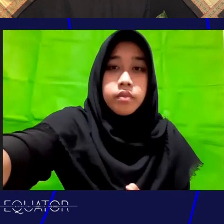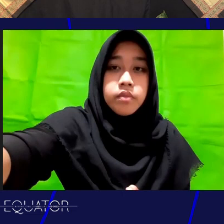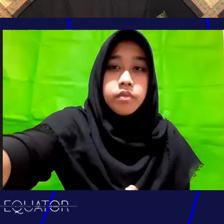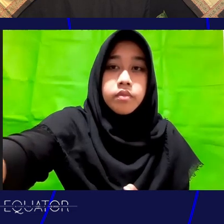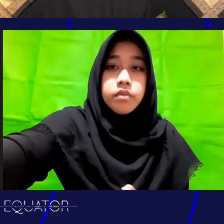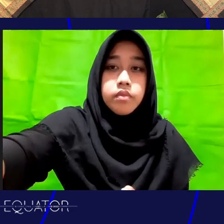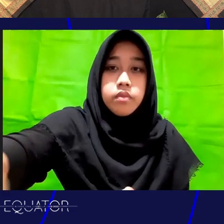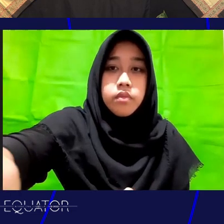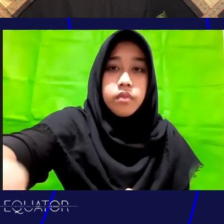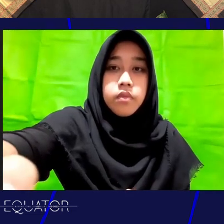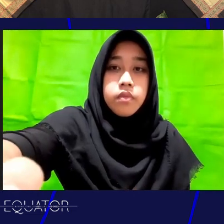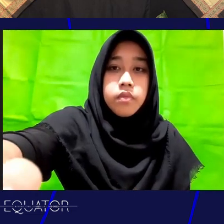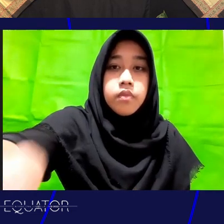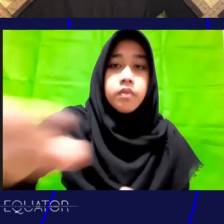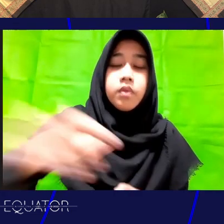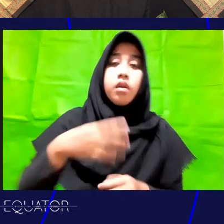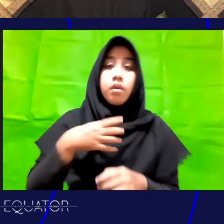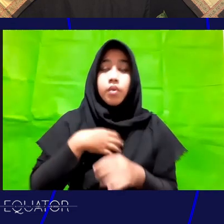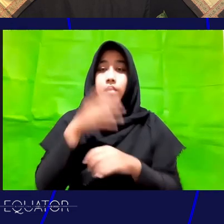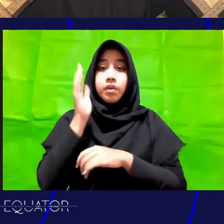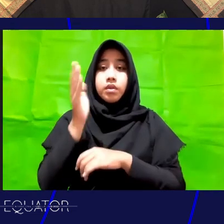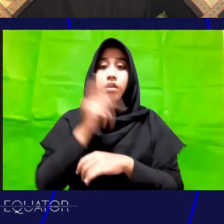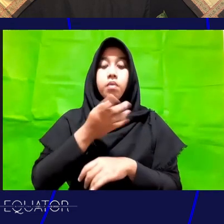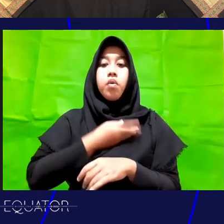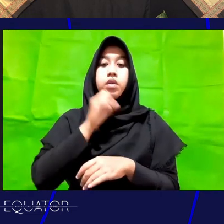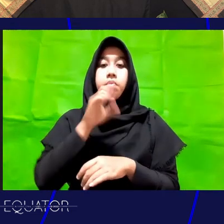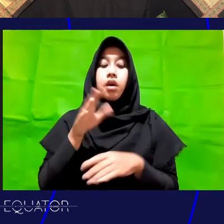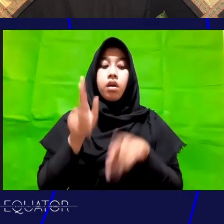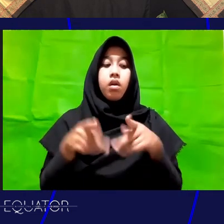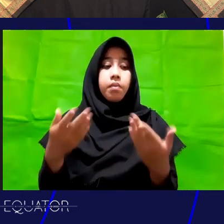menutup presentasi kita sih, kami mau menyampaikan bahwa